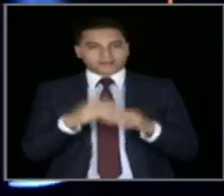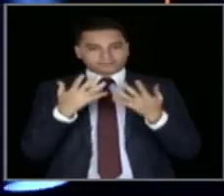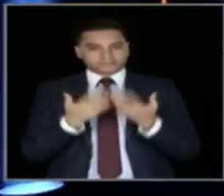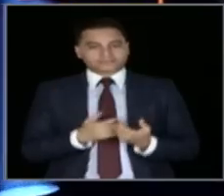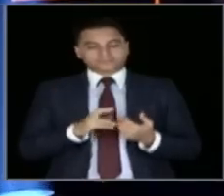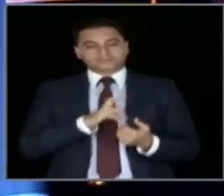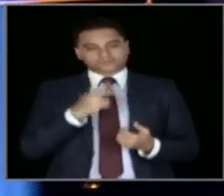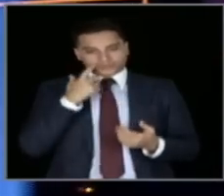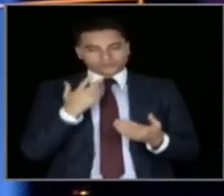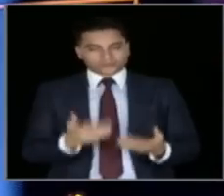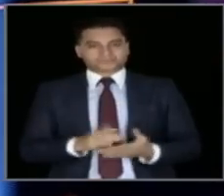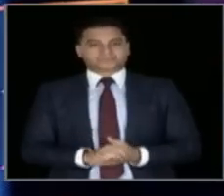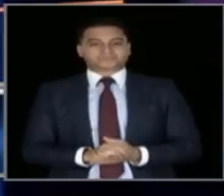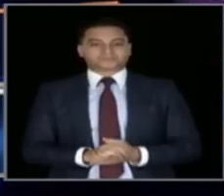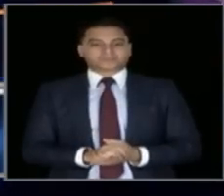هو